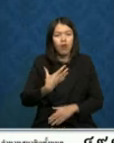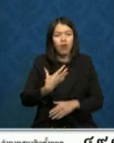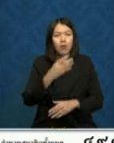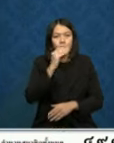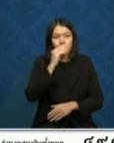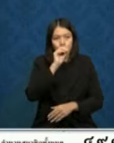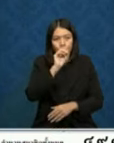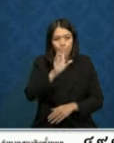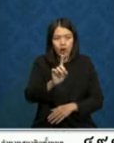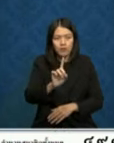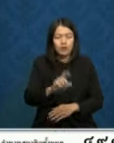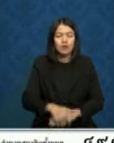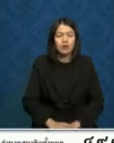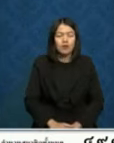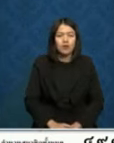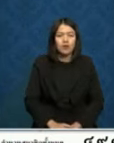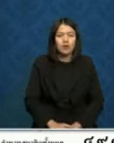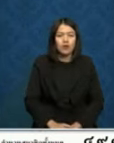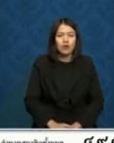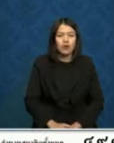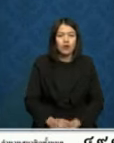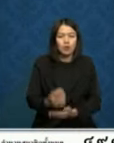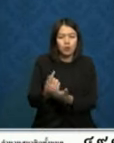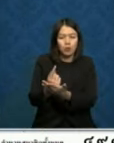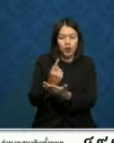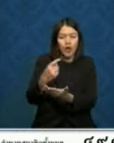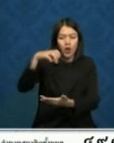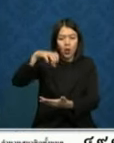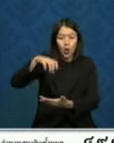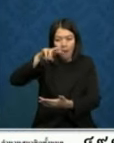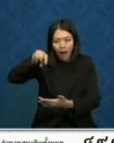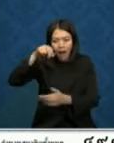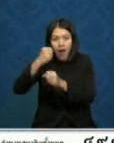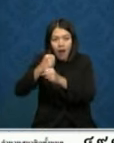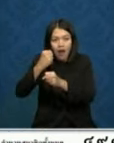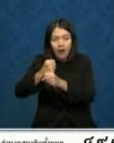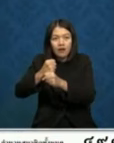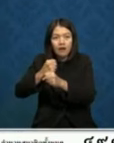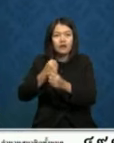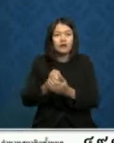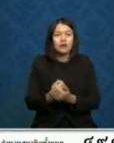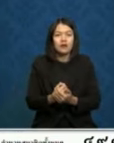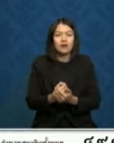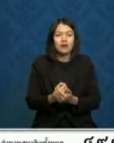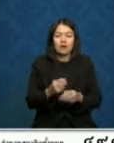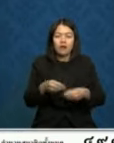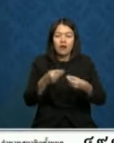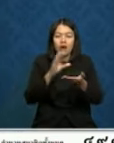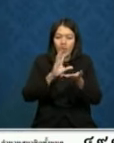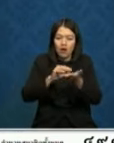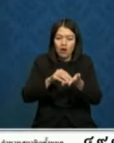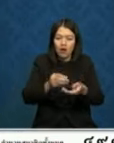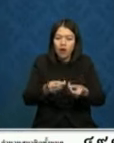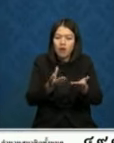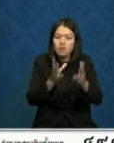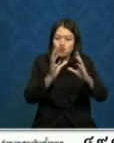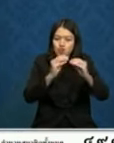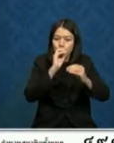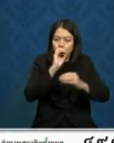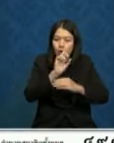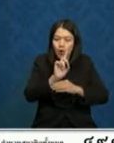การประชุมว่าผู้แทนจากกรมการจัดหางานฟังนะฮะได้ให้ข้อมูลต่อที่ประชุมว่